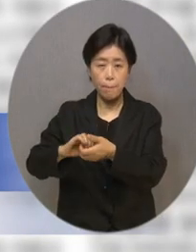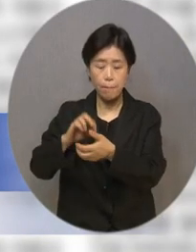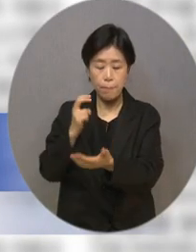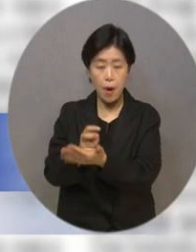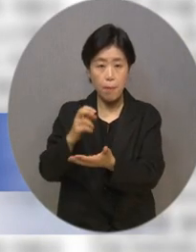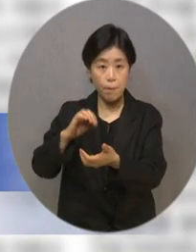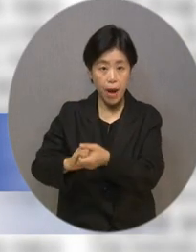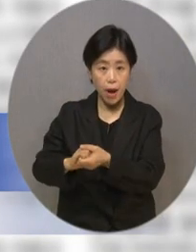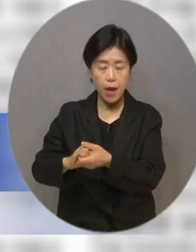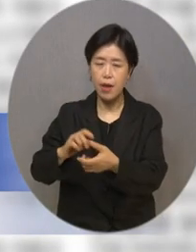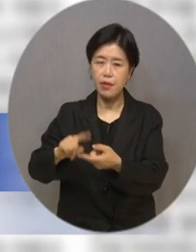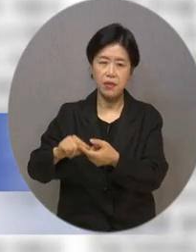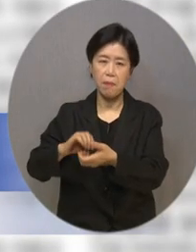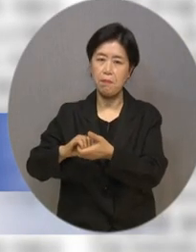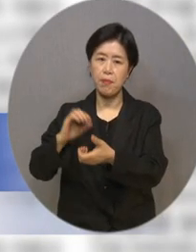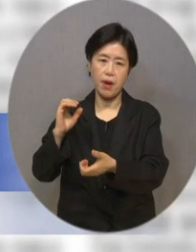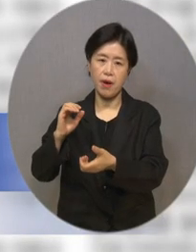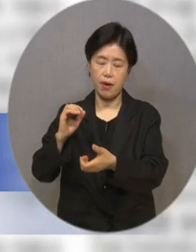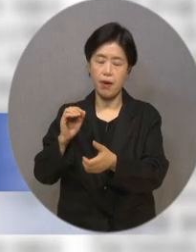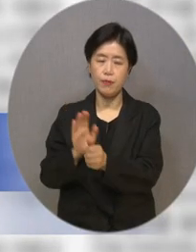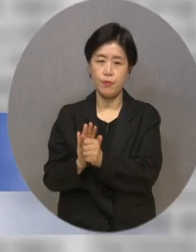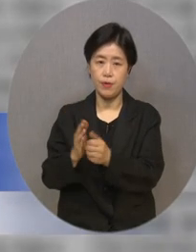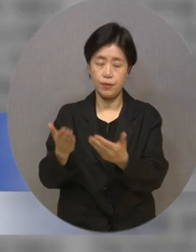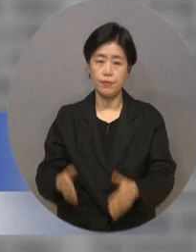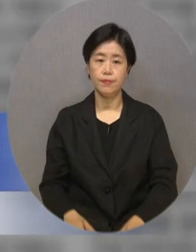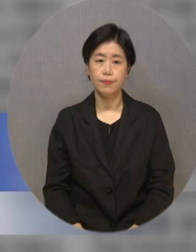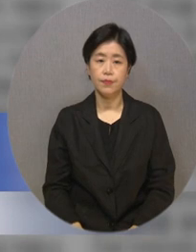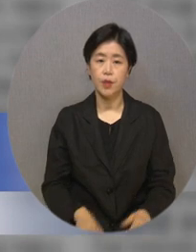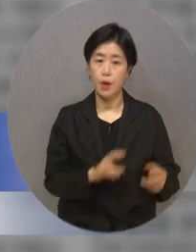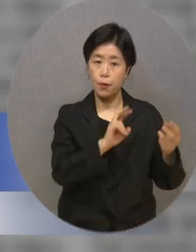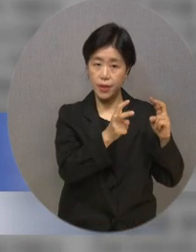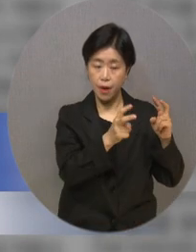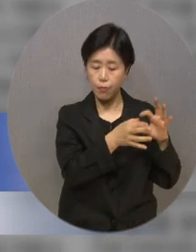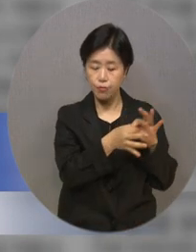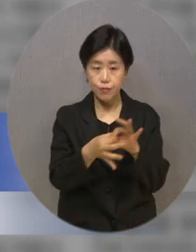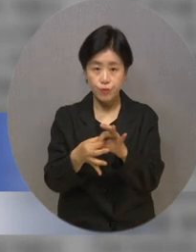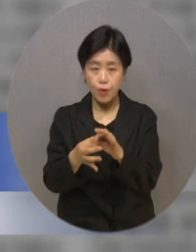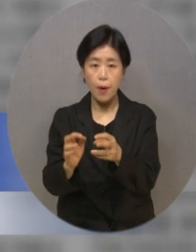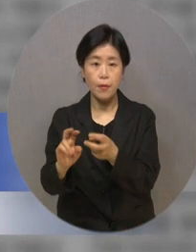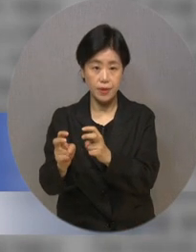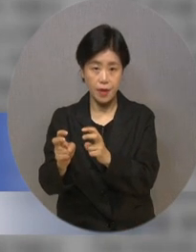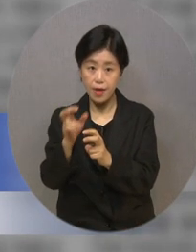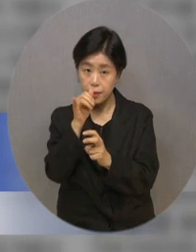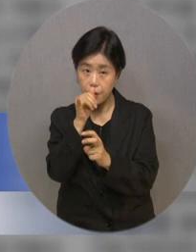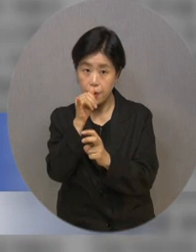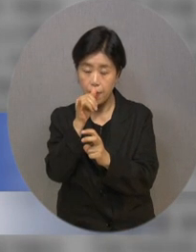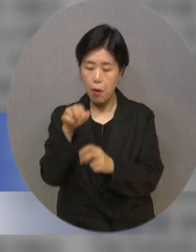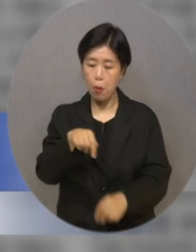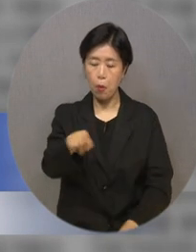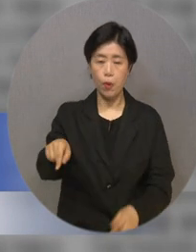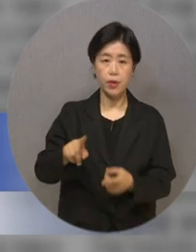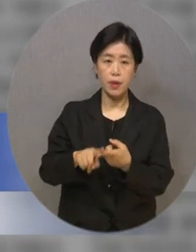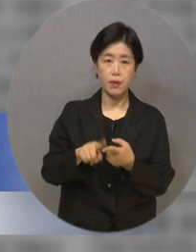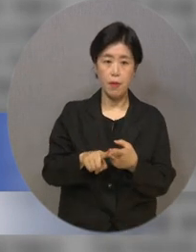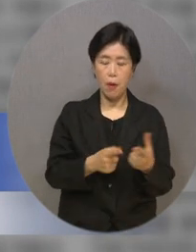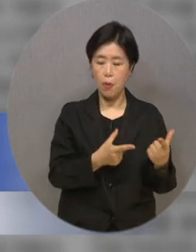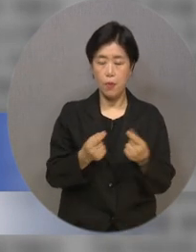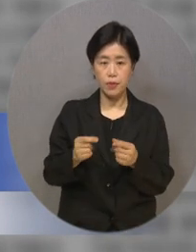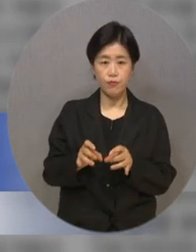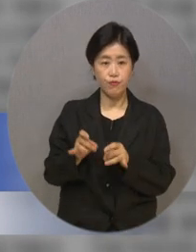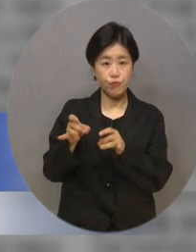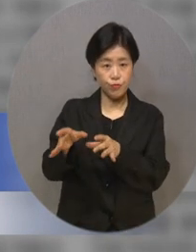따라 정부는 앞으로 지주회사 체제 내 자회사끼리 또는 손자 회색끼리 공동출자에 장애인